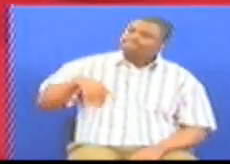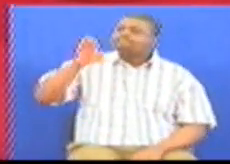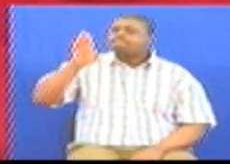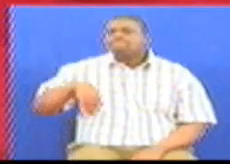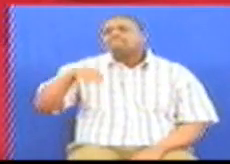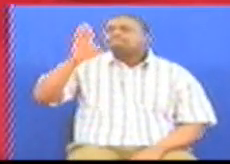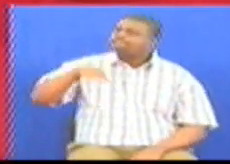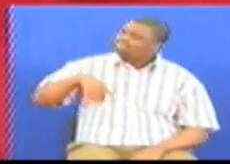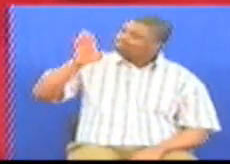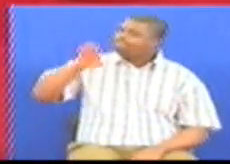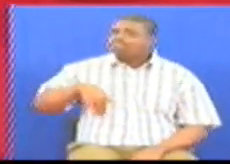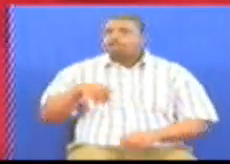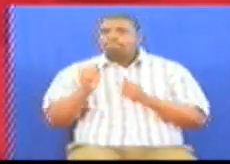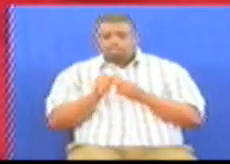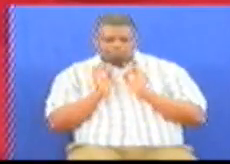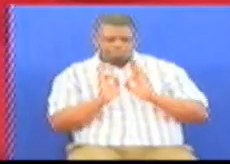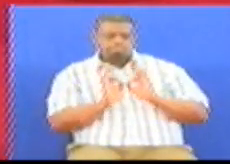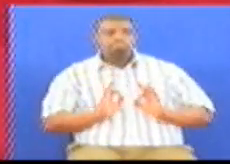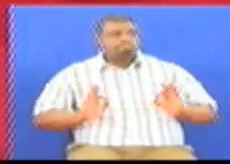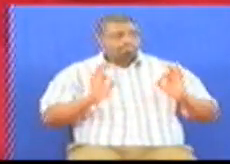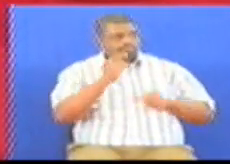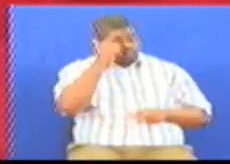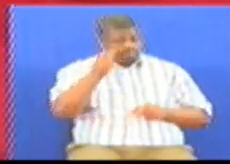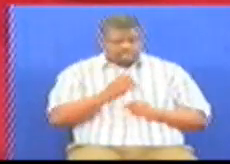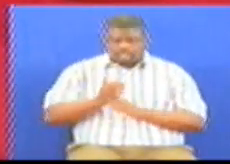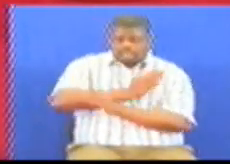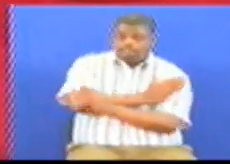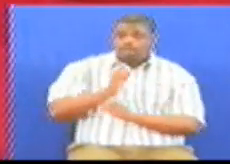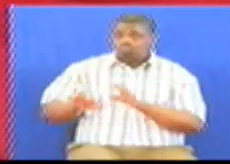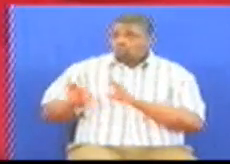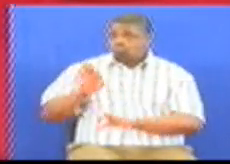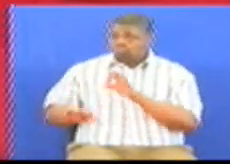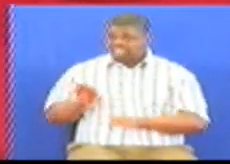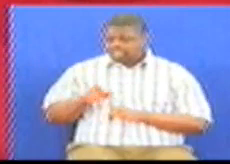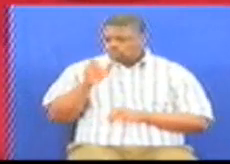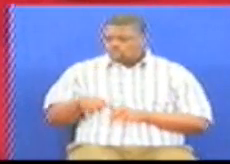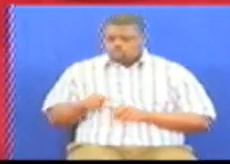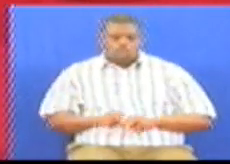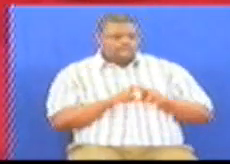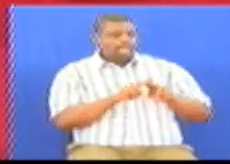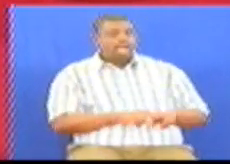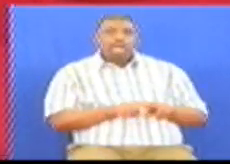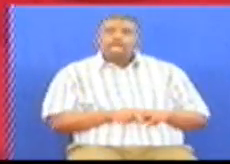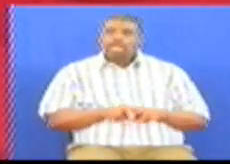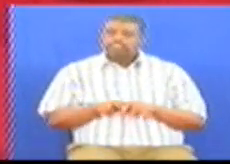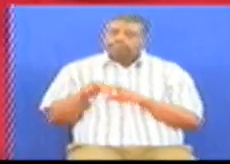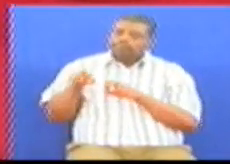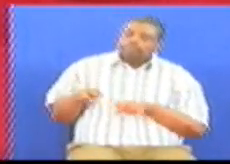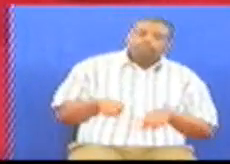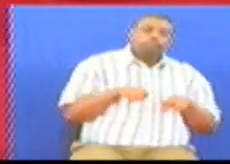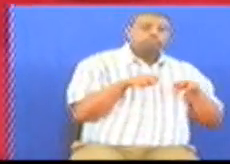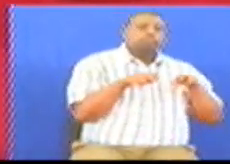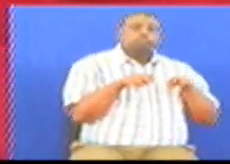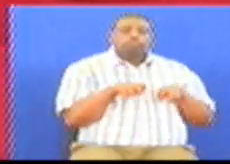Tunaamini kabla ya uchaguzi wananchi wetu watahamia katika yale magorofa, wataninginia juu kwa juu kama wenzao wa Zanzibar